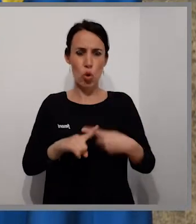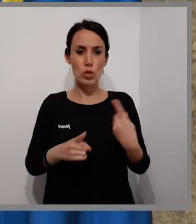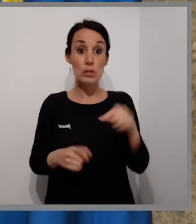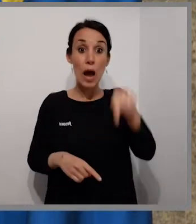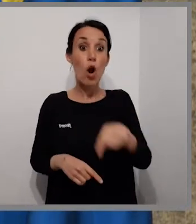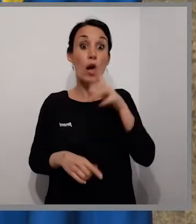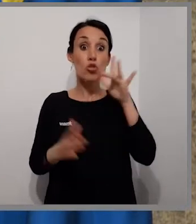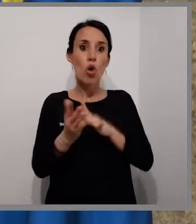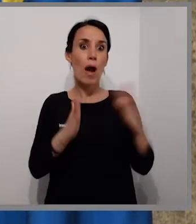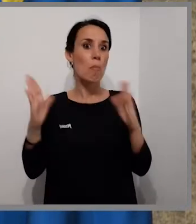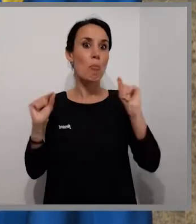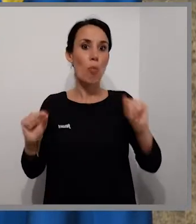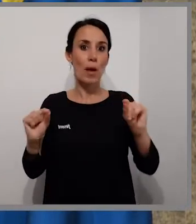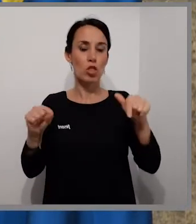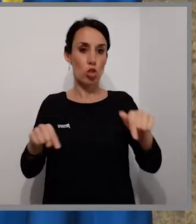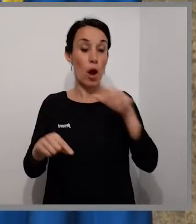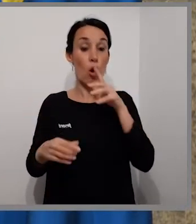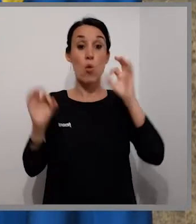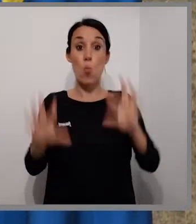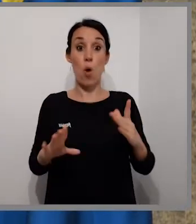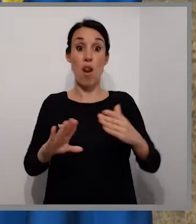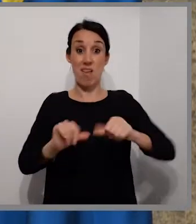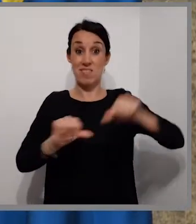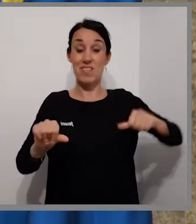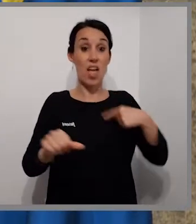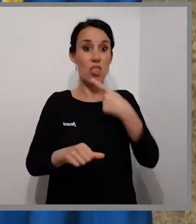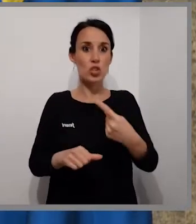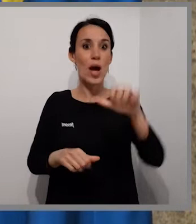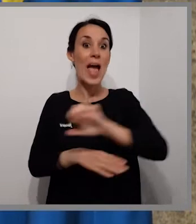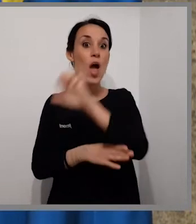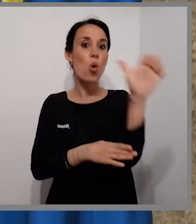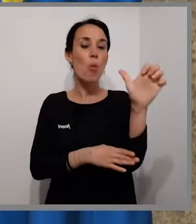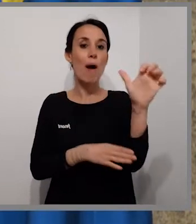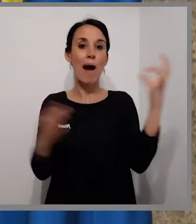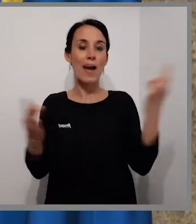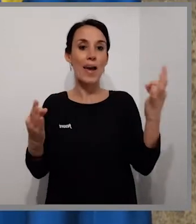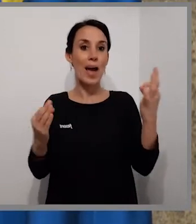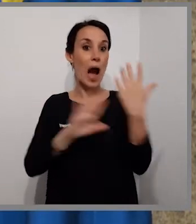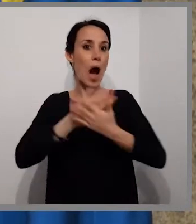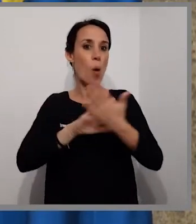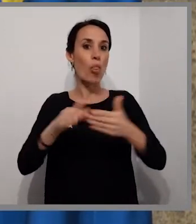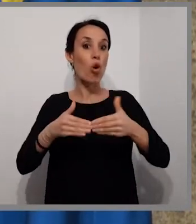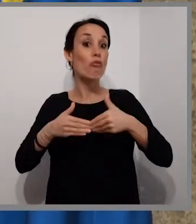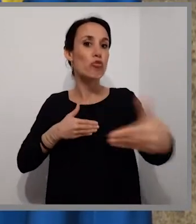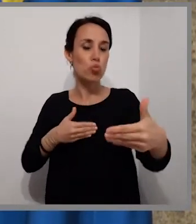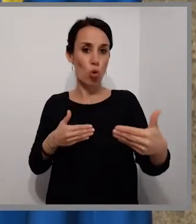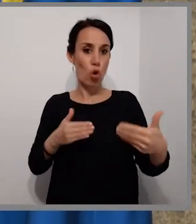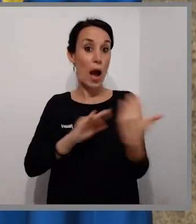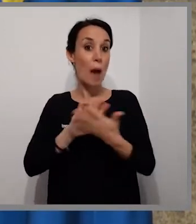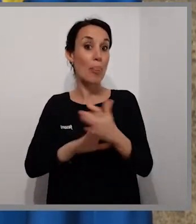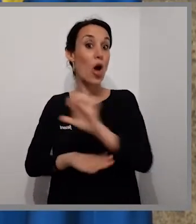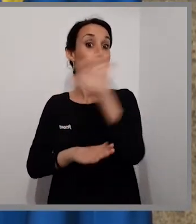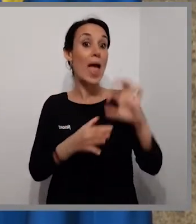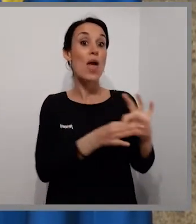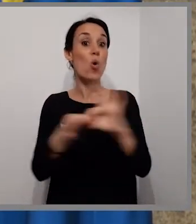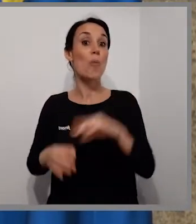aquest moment definitiu en el que, com els he indicat en altres ocasions, Europa juga el seu futur, el seu ser o no ser. En